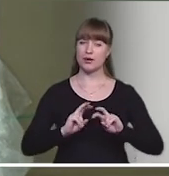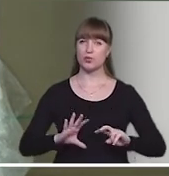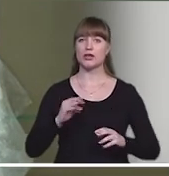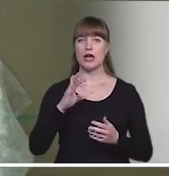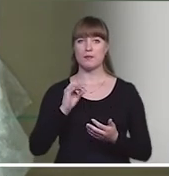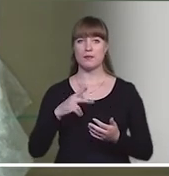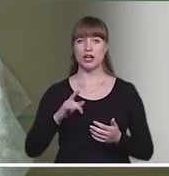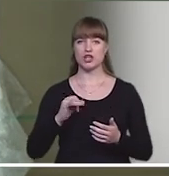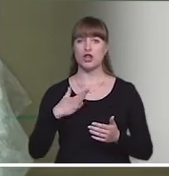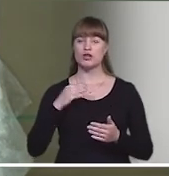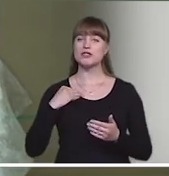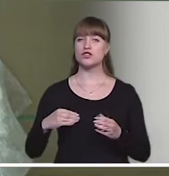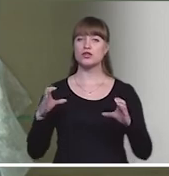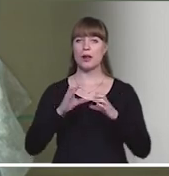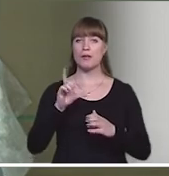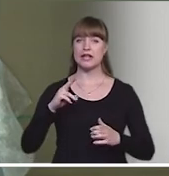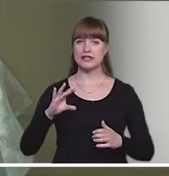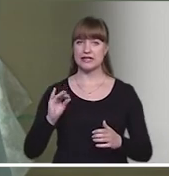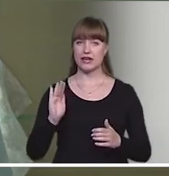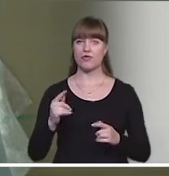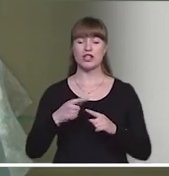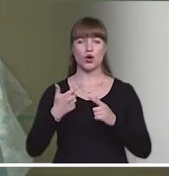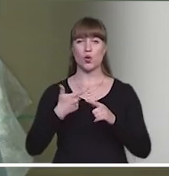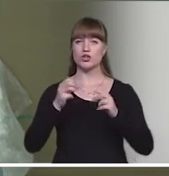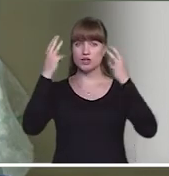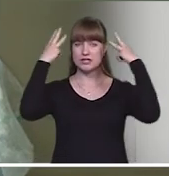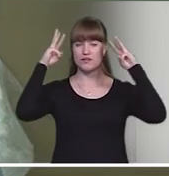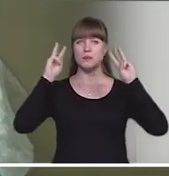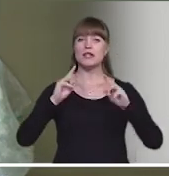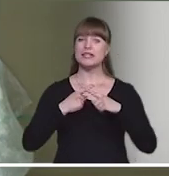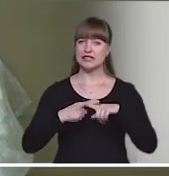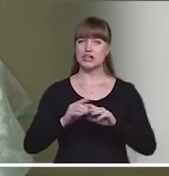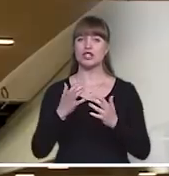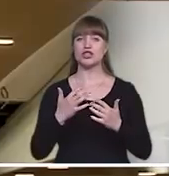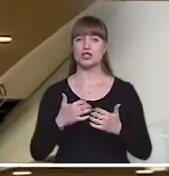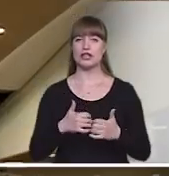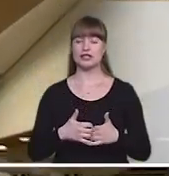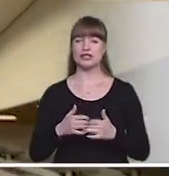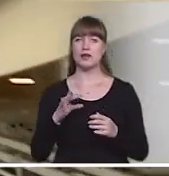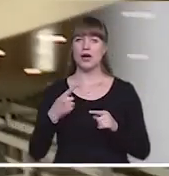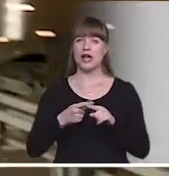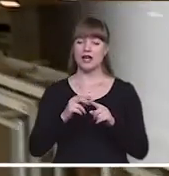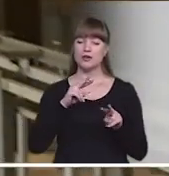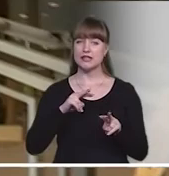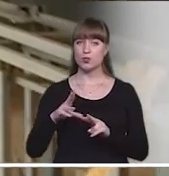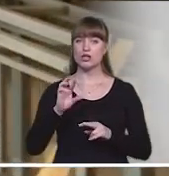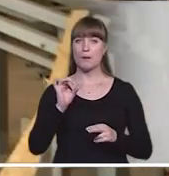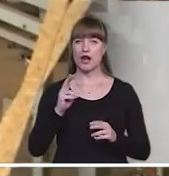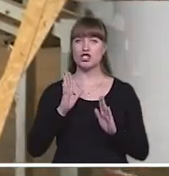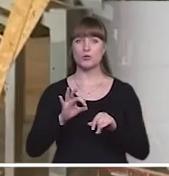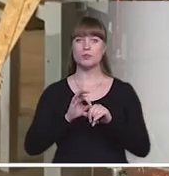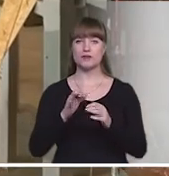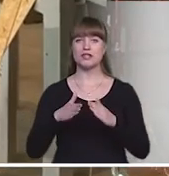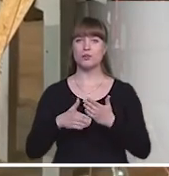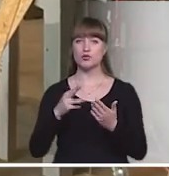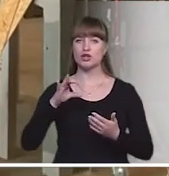система обработки багажа у нас французская компания «Alstef». Это очень современная, технологичная система. Досмотр багажа будут проводить с